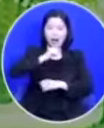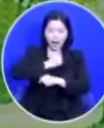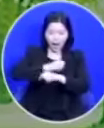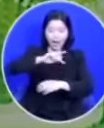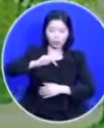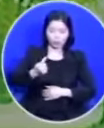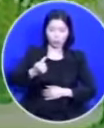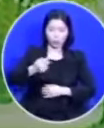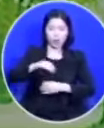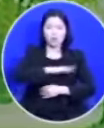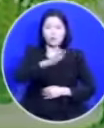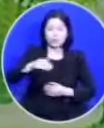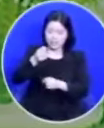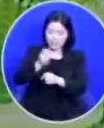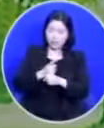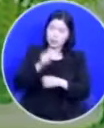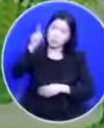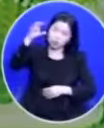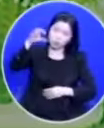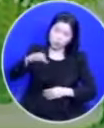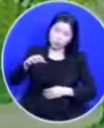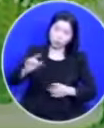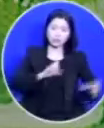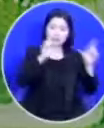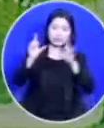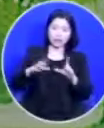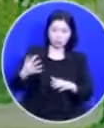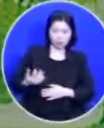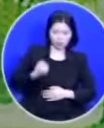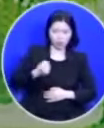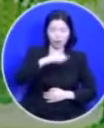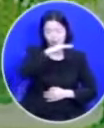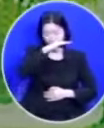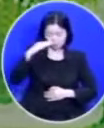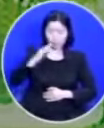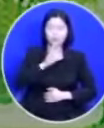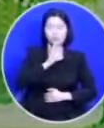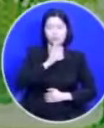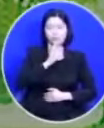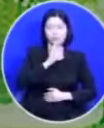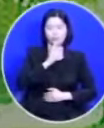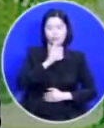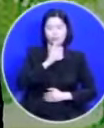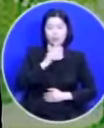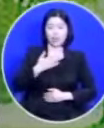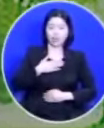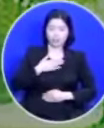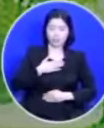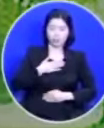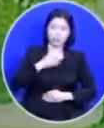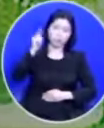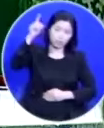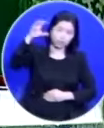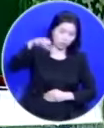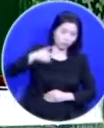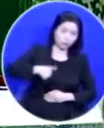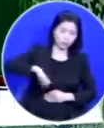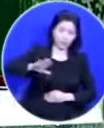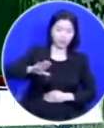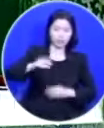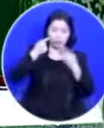이미 천국의 삶을 누려야 거기에 정상인 것입니다 저는 청구 까는 확신이